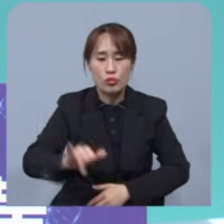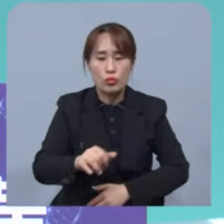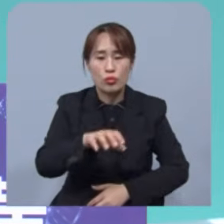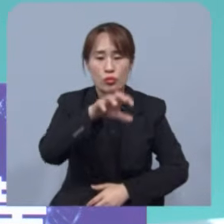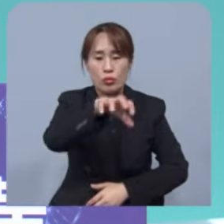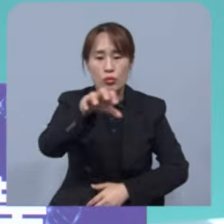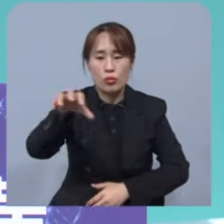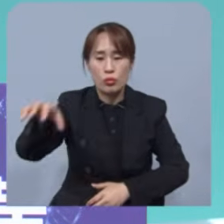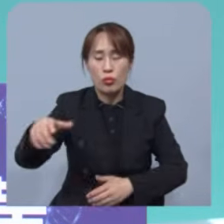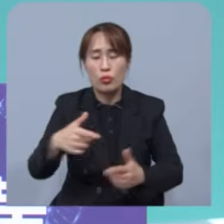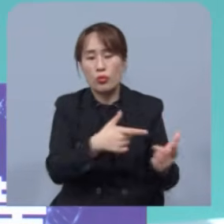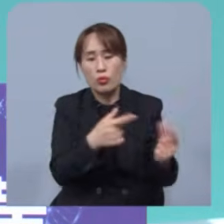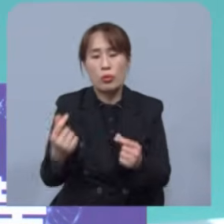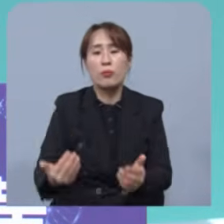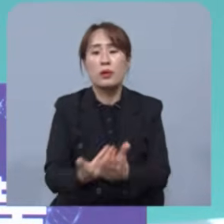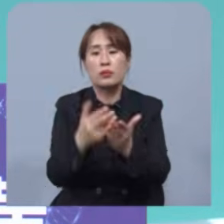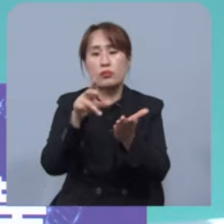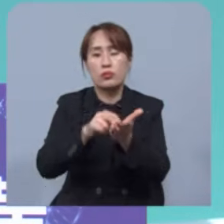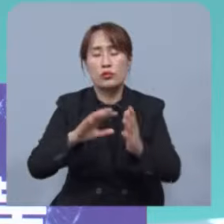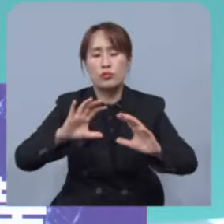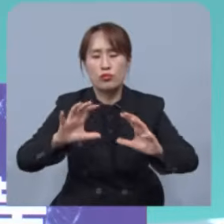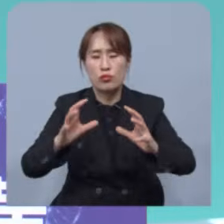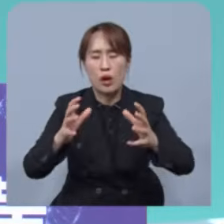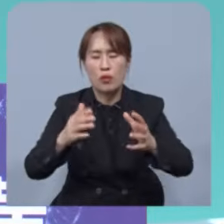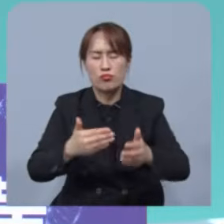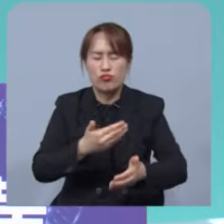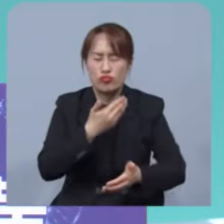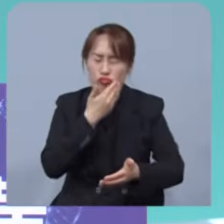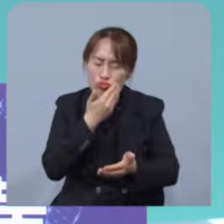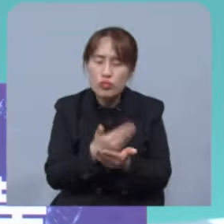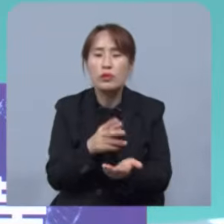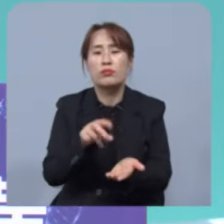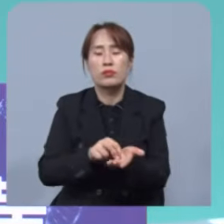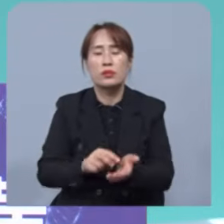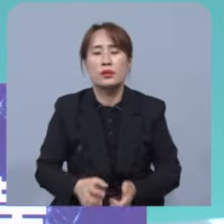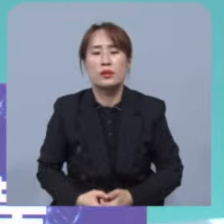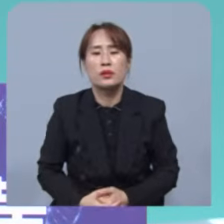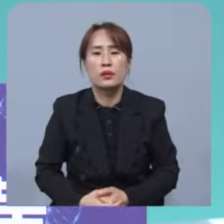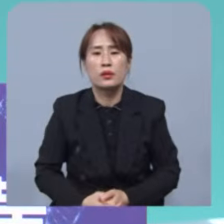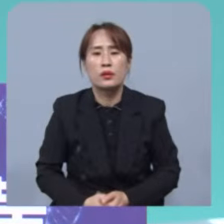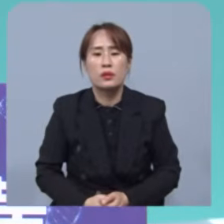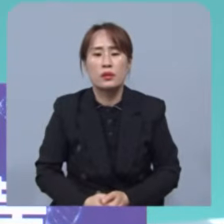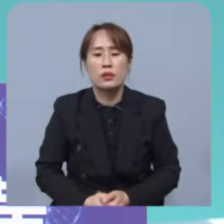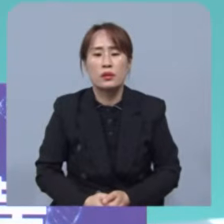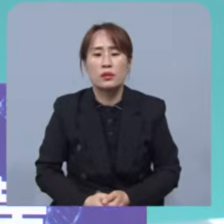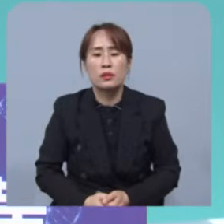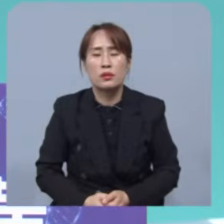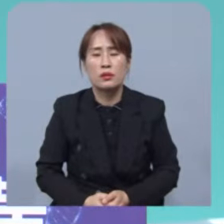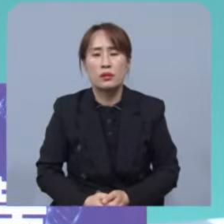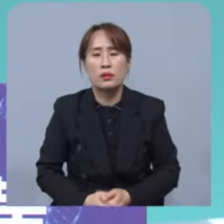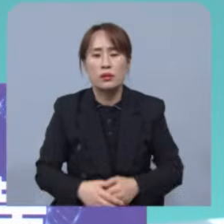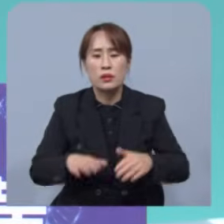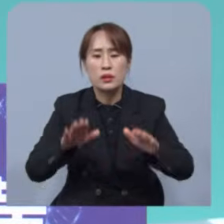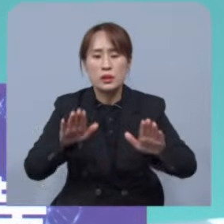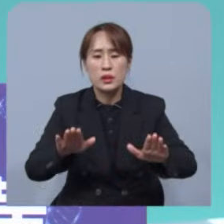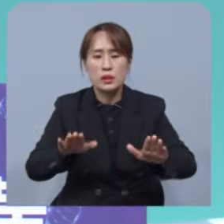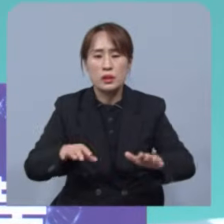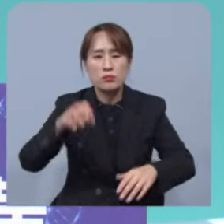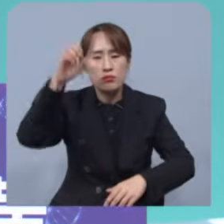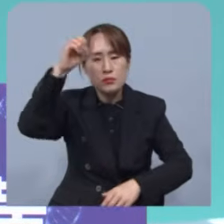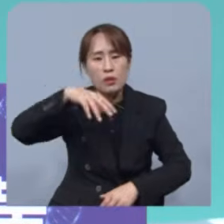문제, 균형 발전 문제는 국가의 생존이 걸린 문제라서 지금 그렇게가